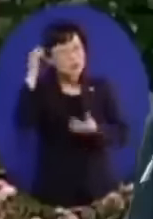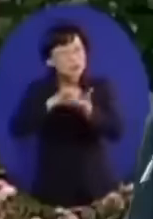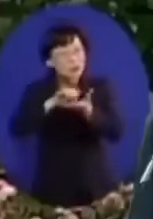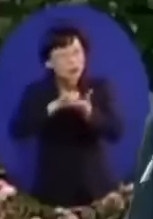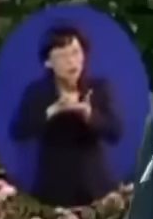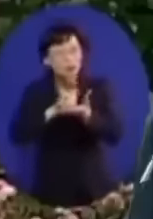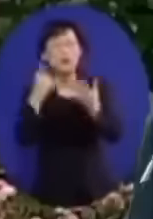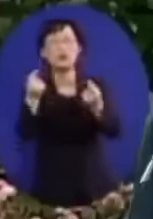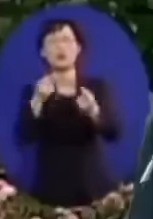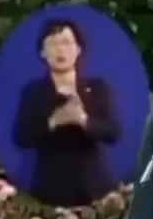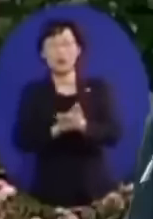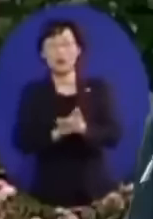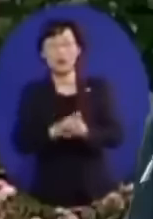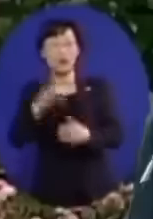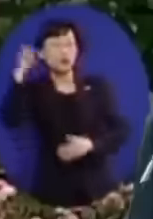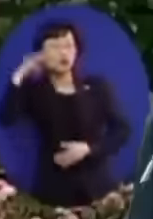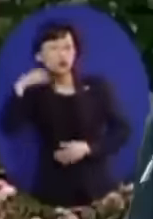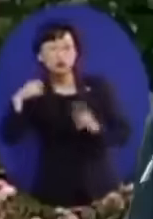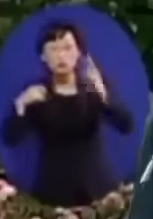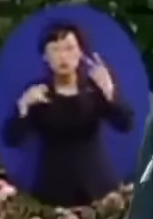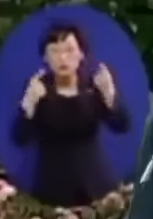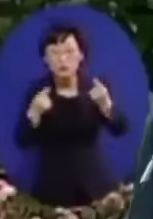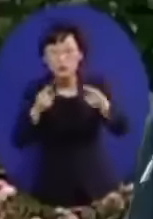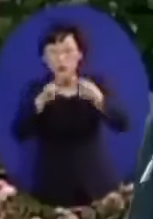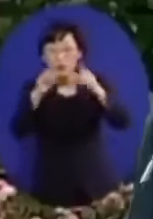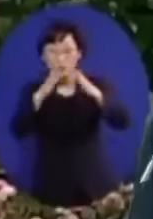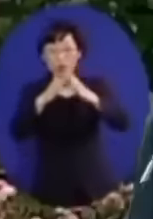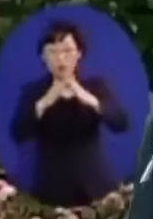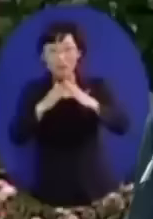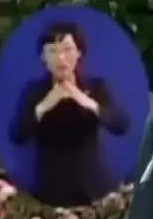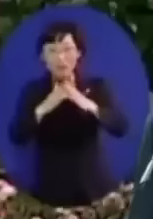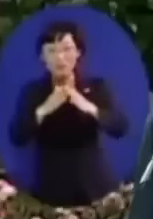말한 것입니다. 중국이 미국처럼 교회를